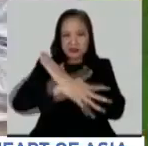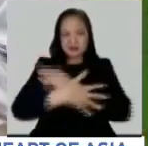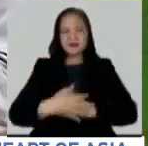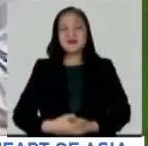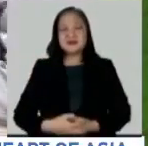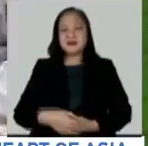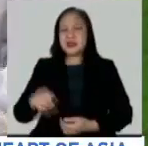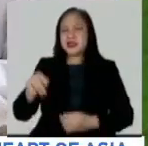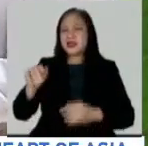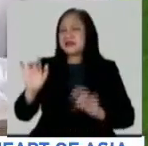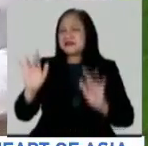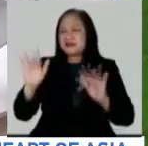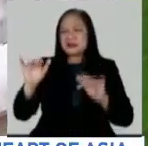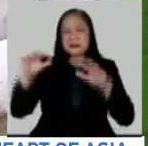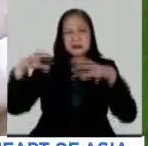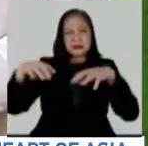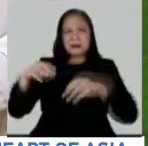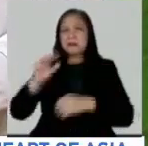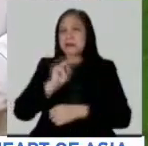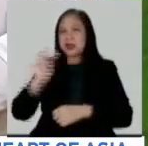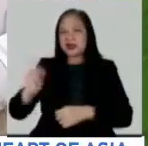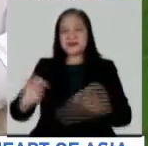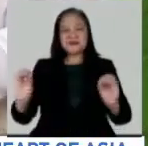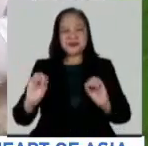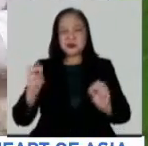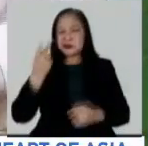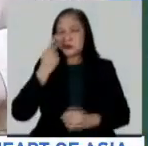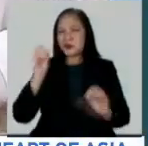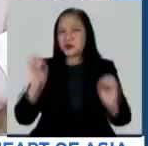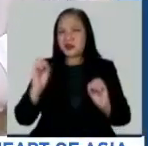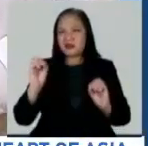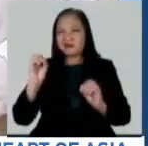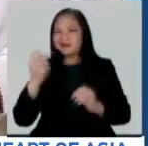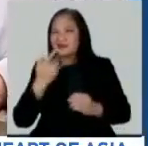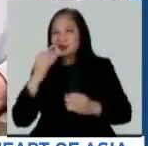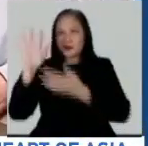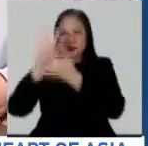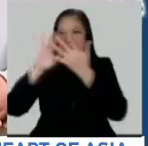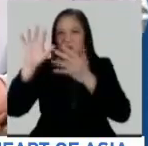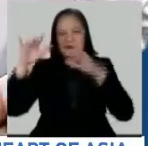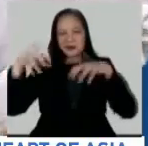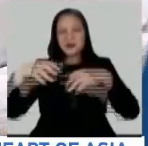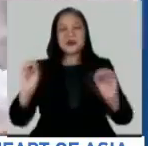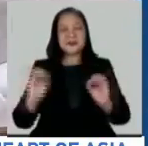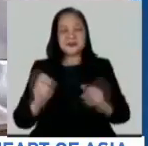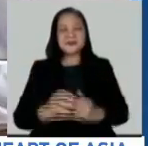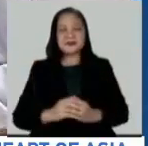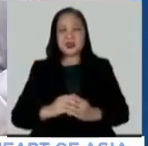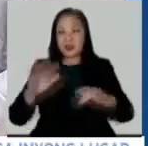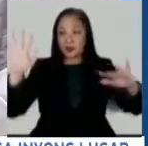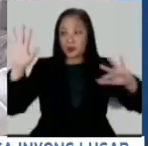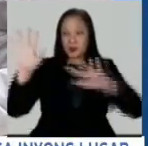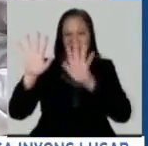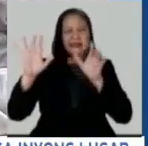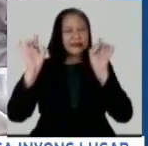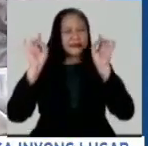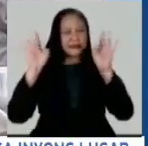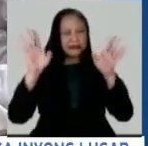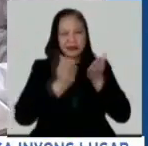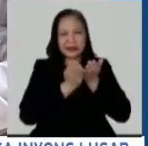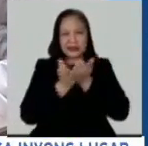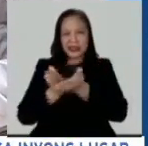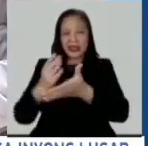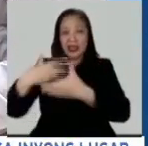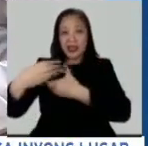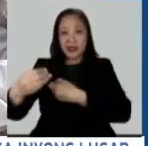araw. Wala po tayong nakikitang kulay. At dahil sa amihan, delikado namang pumalawit yung mga maliliit na bangka dyan sa mga baybay ng